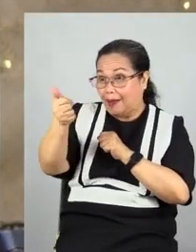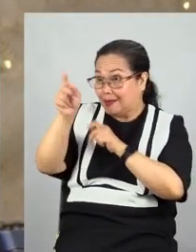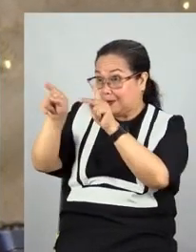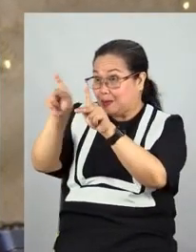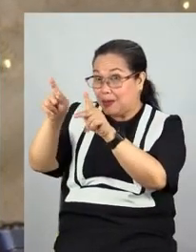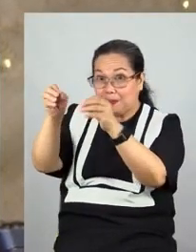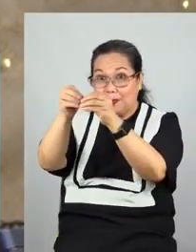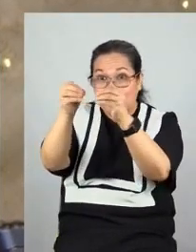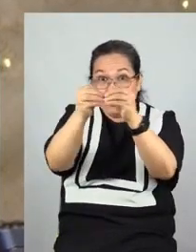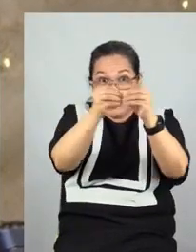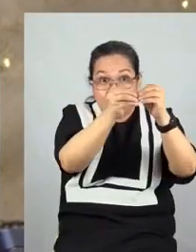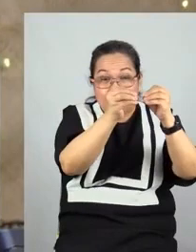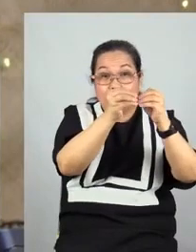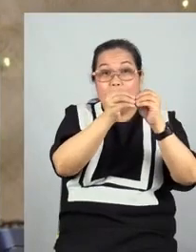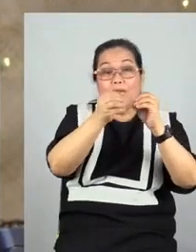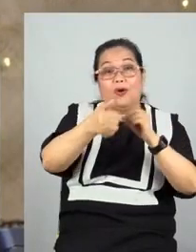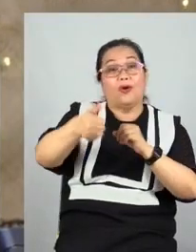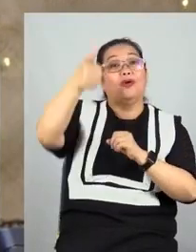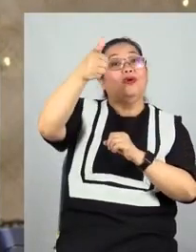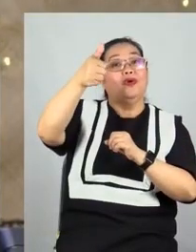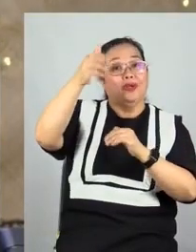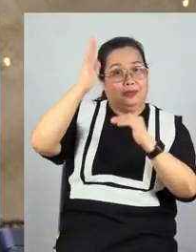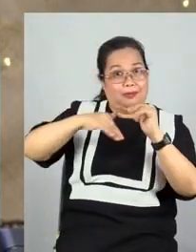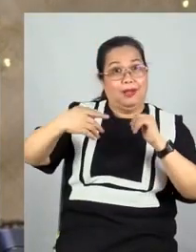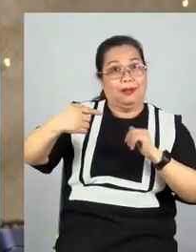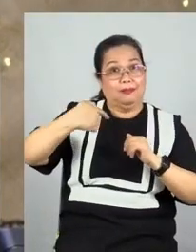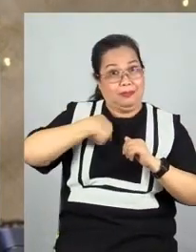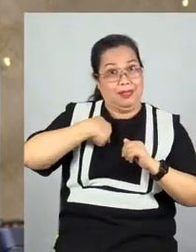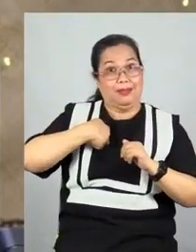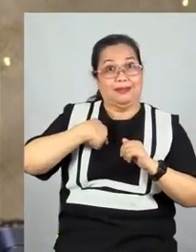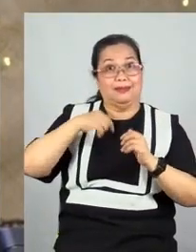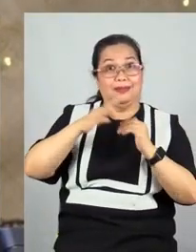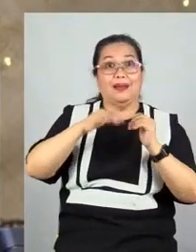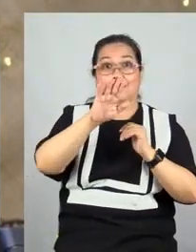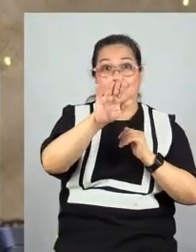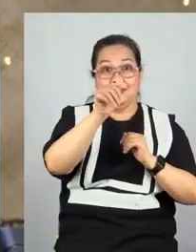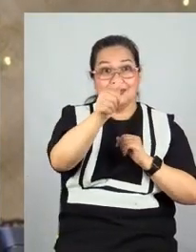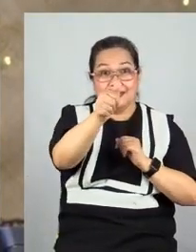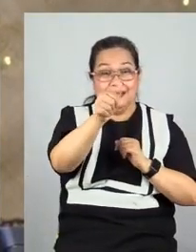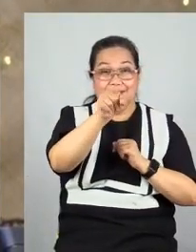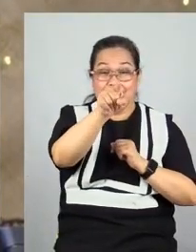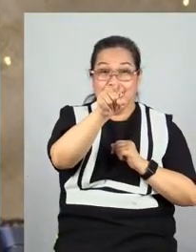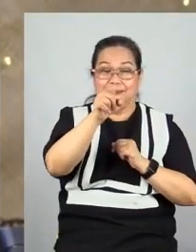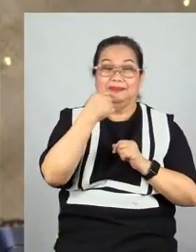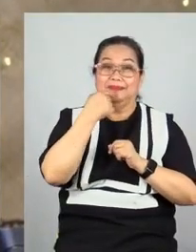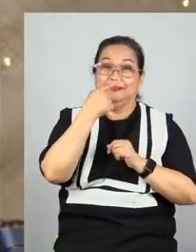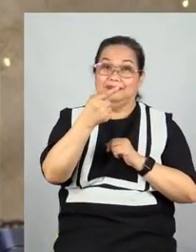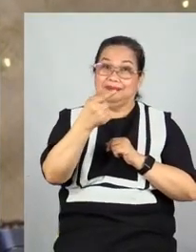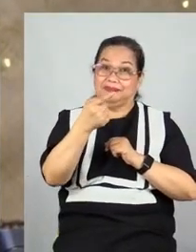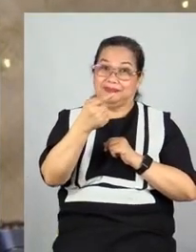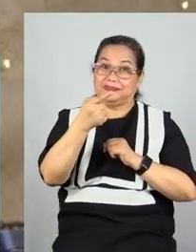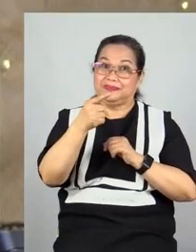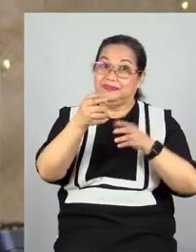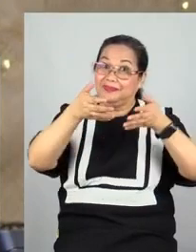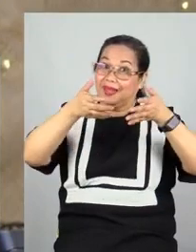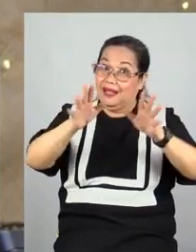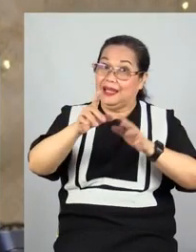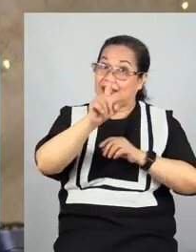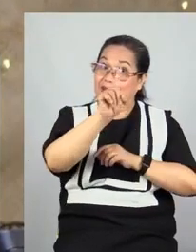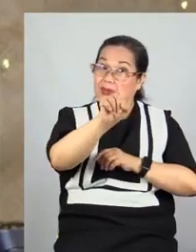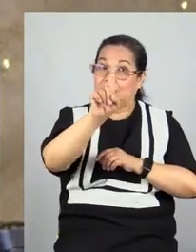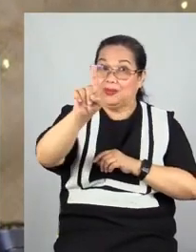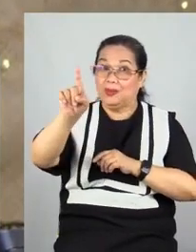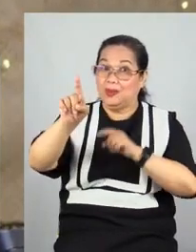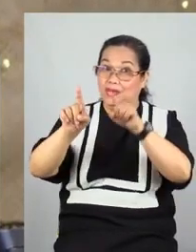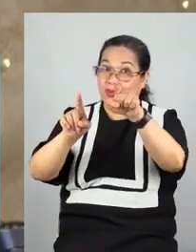than yourselves? Inulit niya sa verse 4, iba lang ang pagkakasabi niya. Sabi niya, let each of you